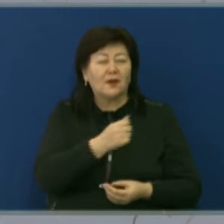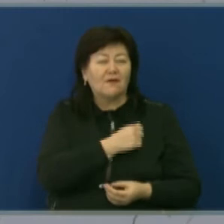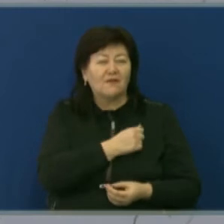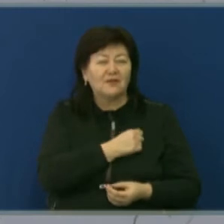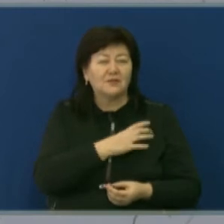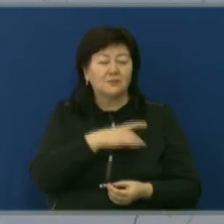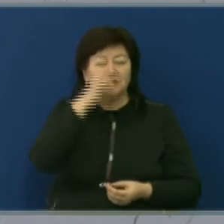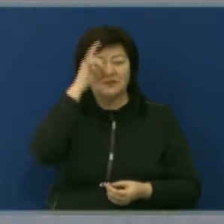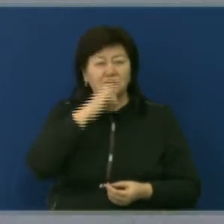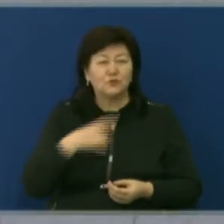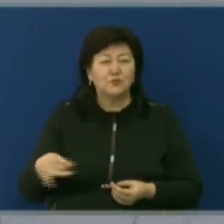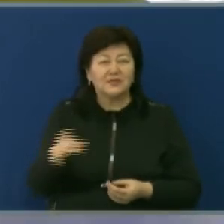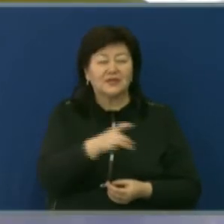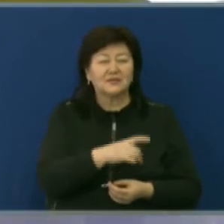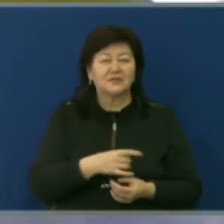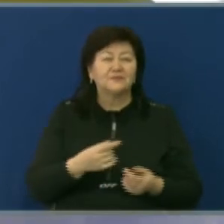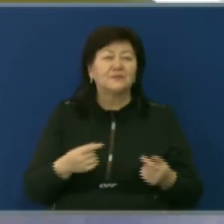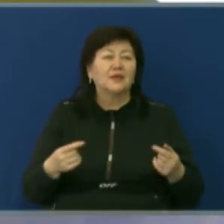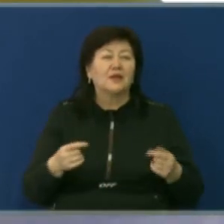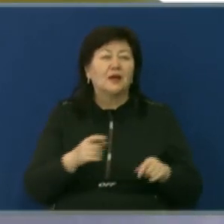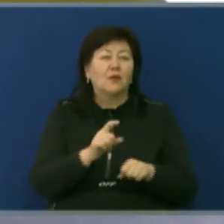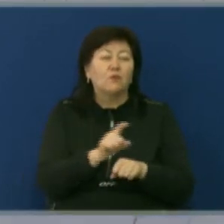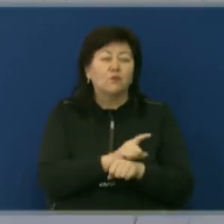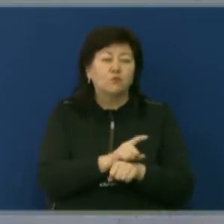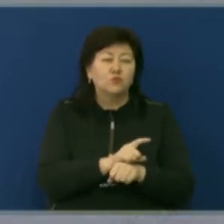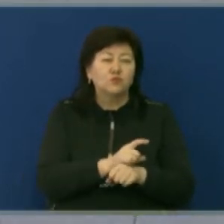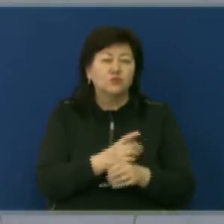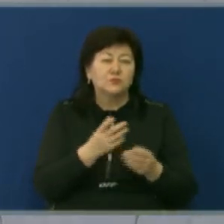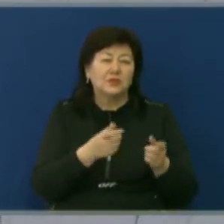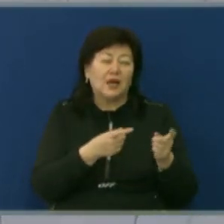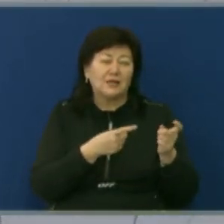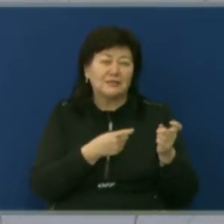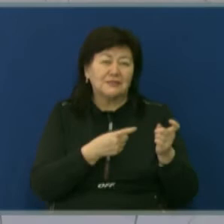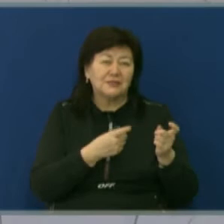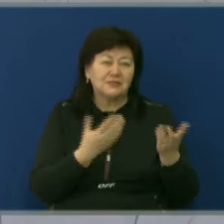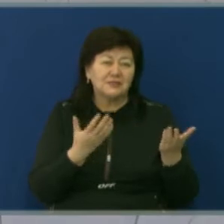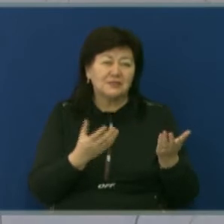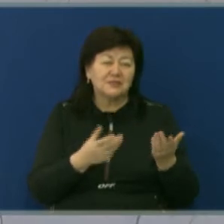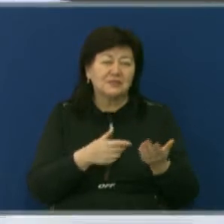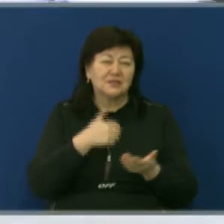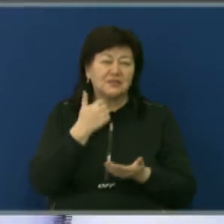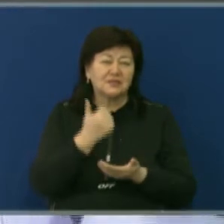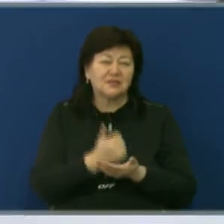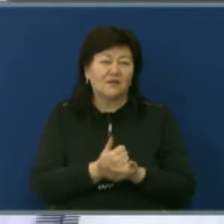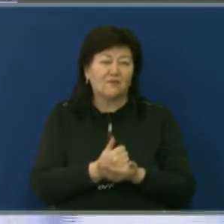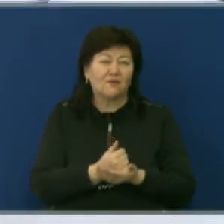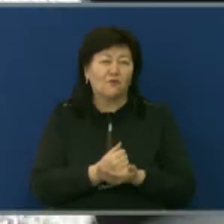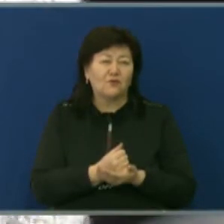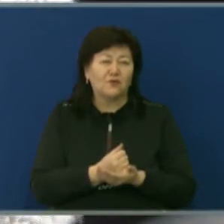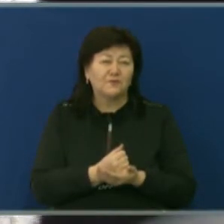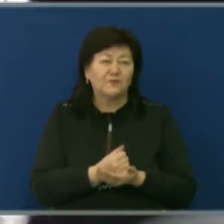ходе выполнения нормативов пушечные расчеты провели артиллерийские стрельбы из основной огневой позиции с